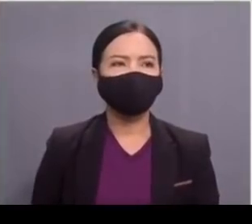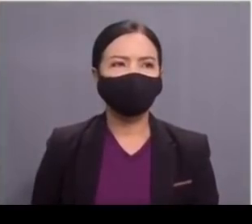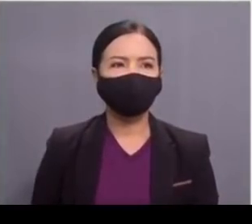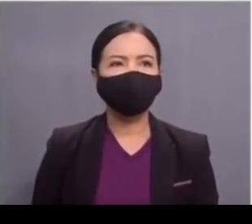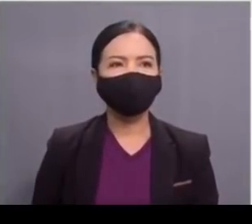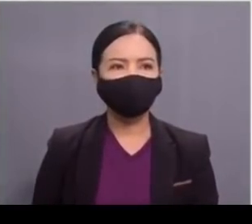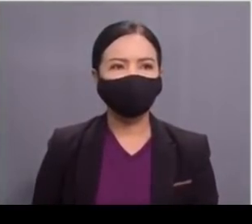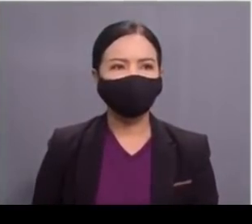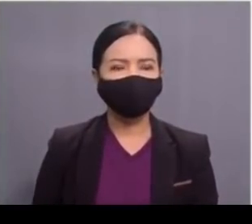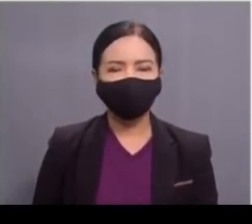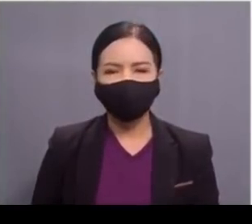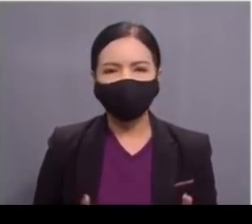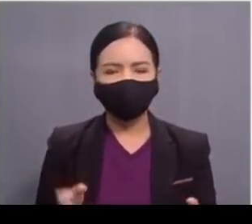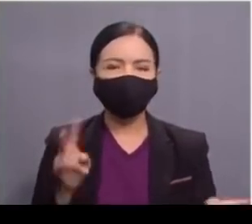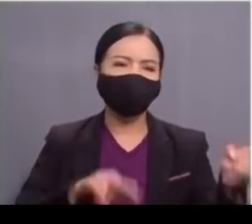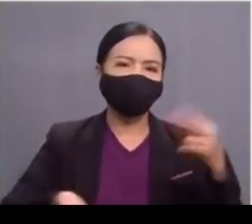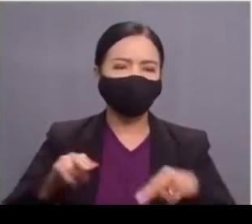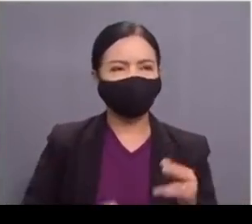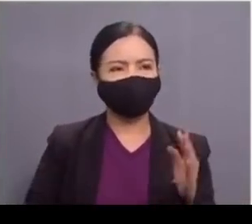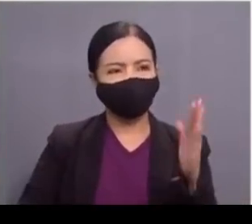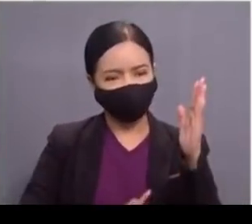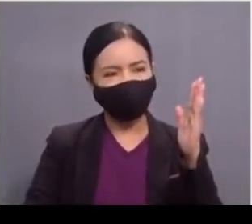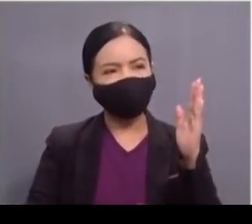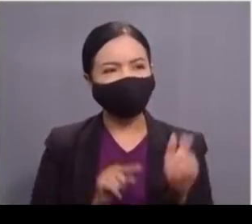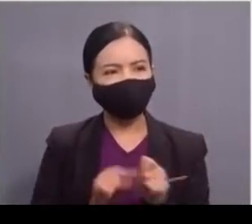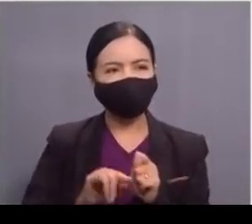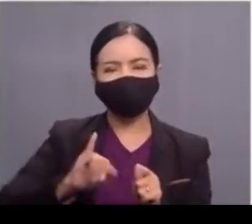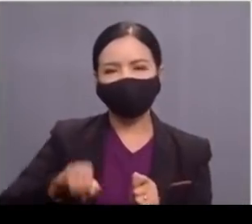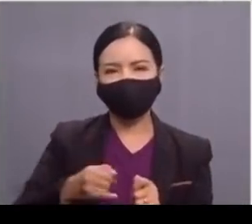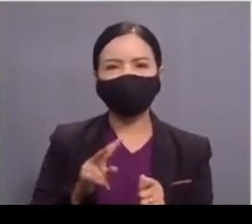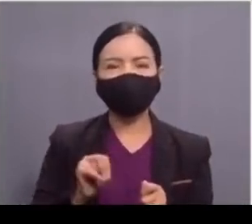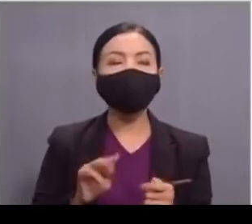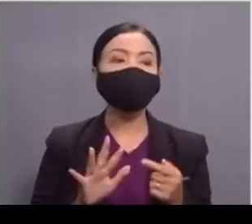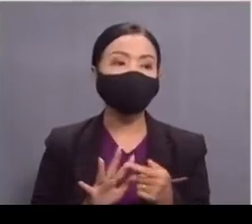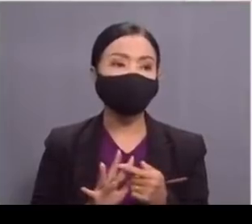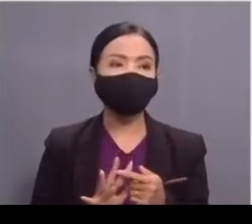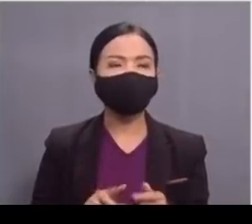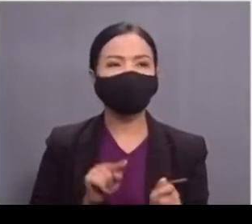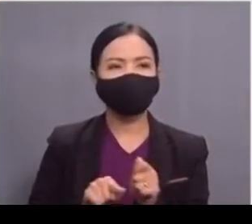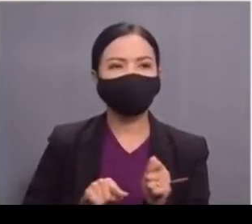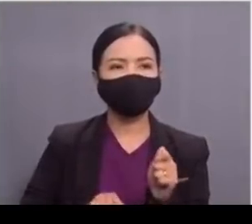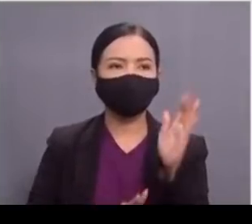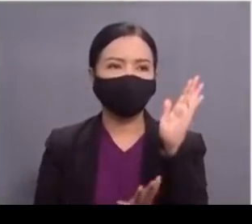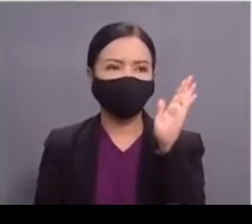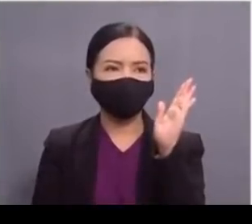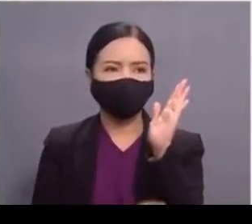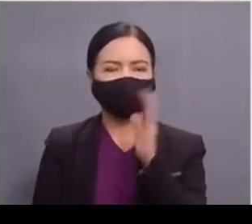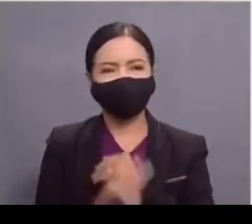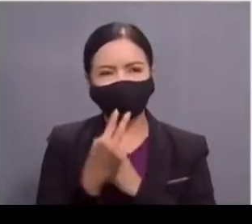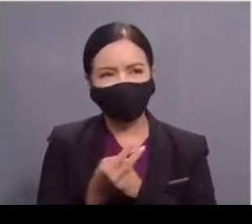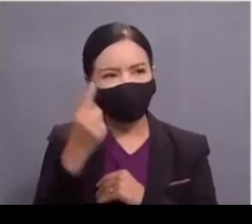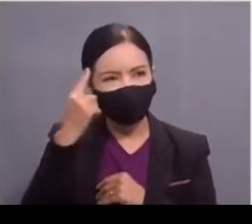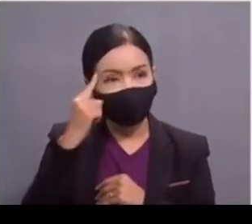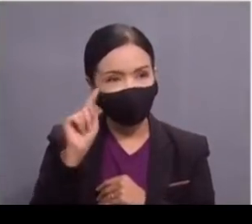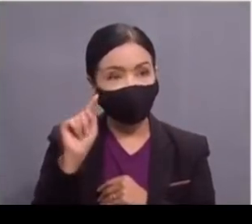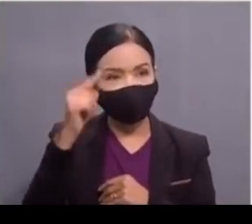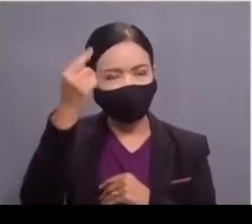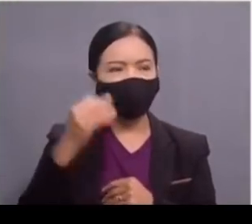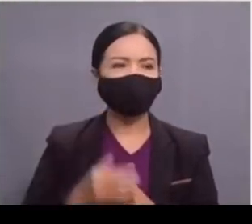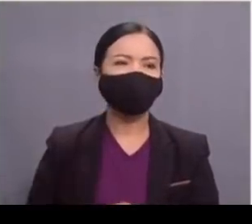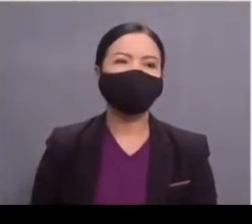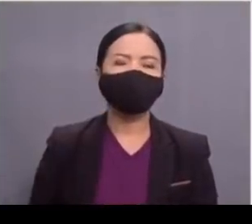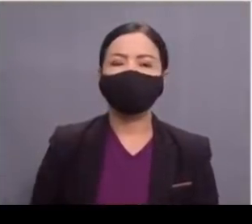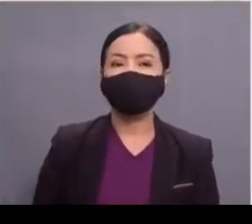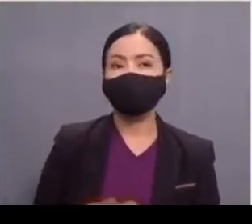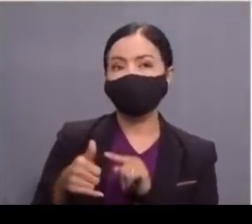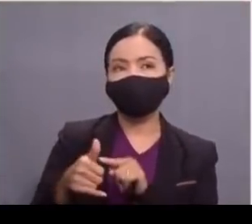ายปกครองอำเภอจนะจังหวัดสงขลาพร้อมกับอส.วางแผนกันนานเลยนะคะกว่าจะได้ซีนนี้ออกมาแหมมีความคิดสร้างสรรค์มากผู้ต้